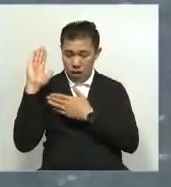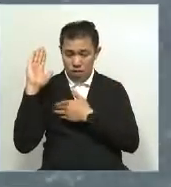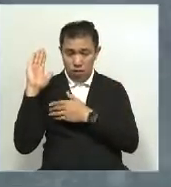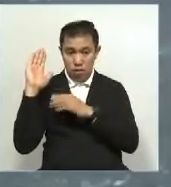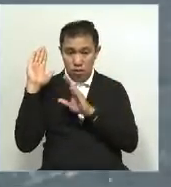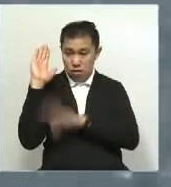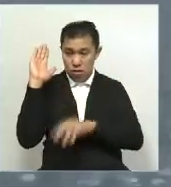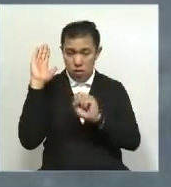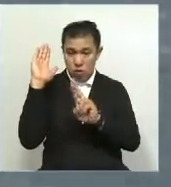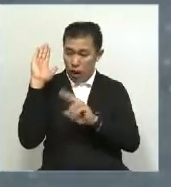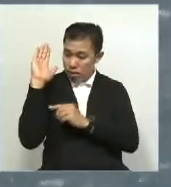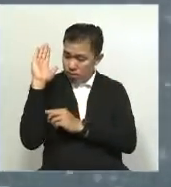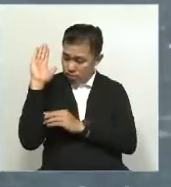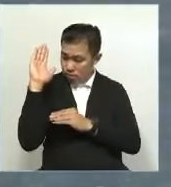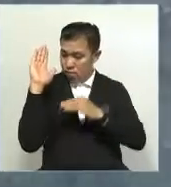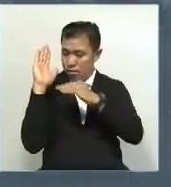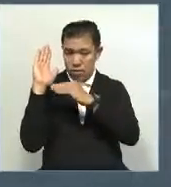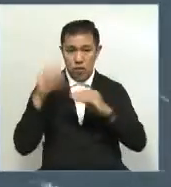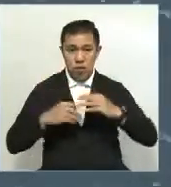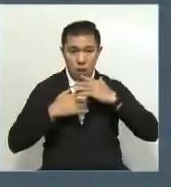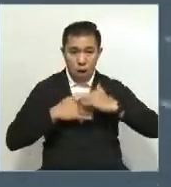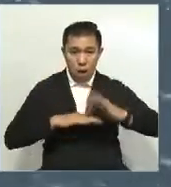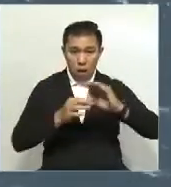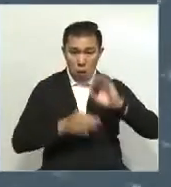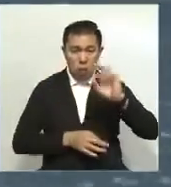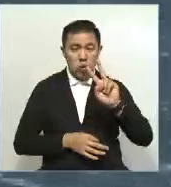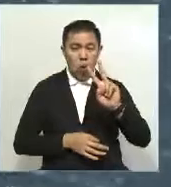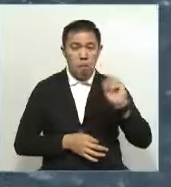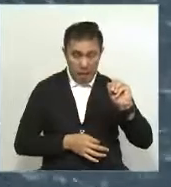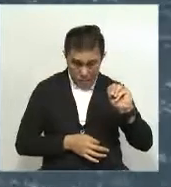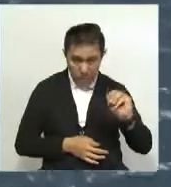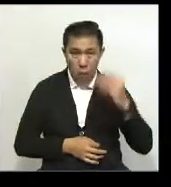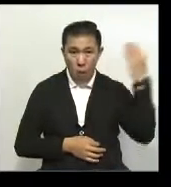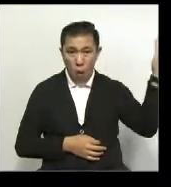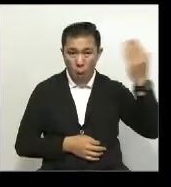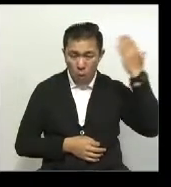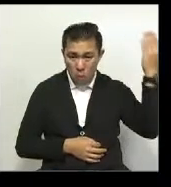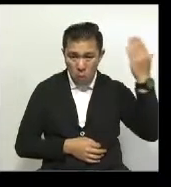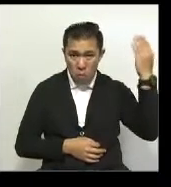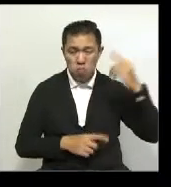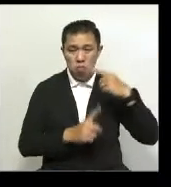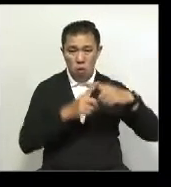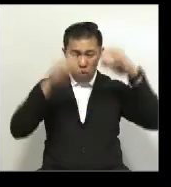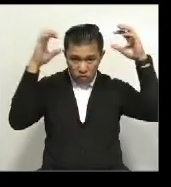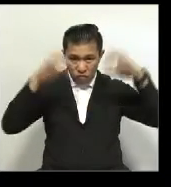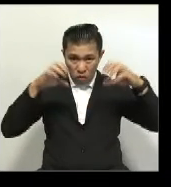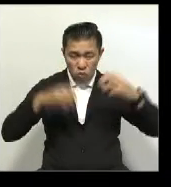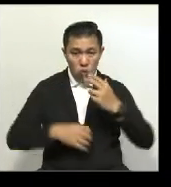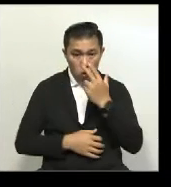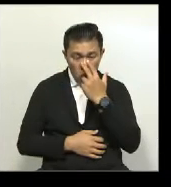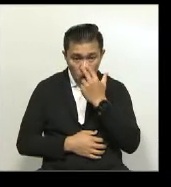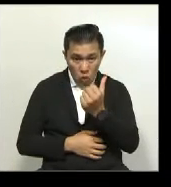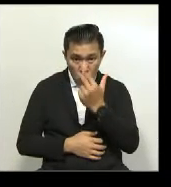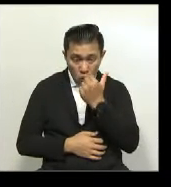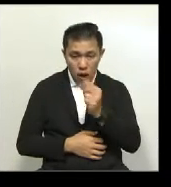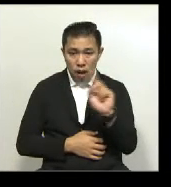จังหวัดสุราษฎร์ธานีขึ้นไปนะคะมีคลื่นสูง2เมตรนอกจากจะคลื่นลมแรงแล้วก็ฝนตกหนักสะสมแล้วนะคะสิ่งที่ต้องเฝ้าระวังเป็